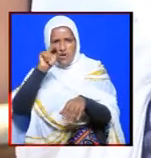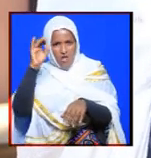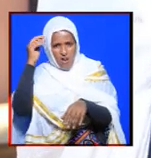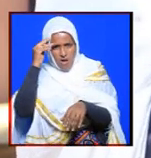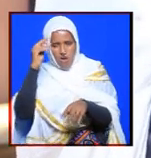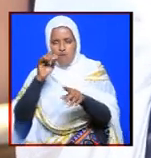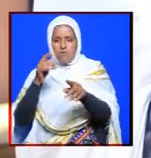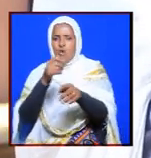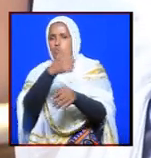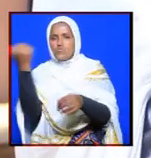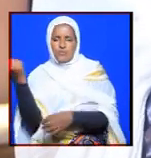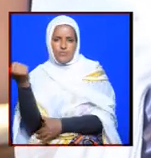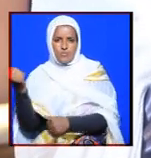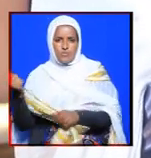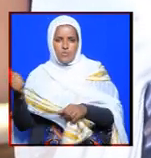ማንዴላ፣ ሌሎችም